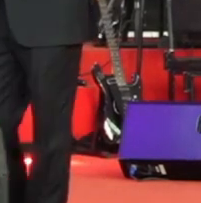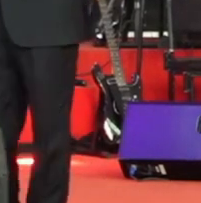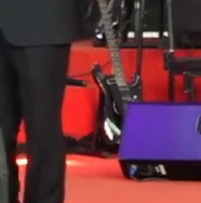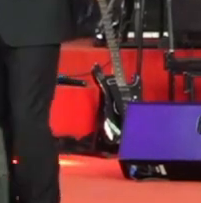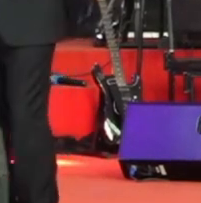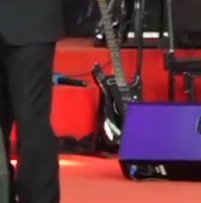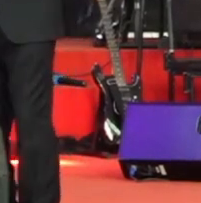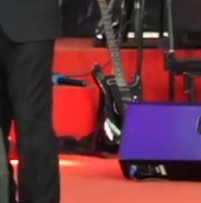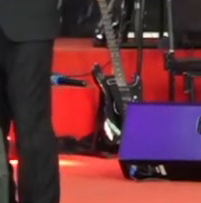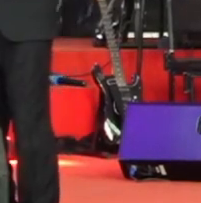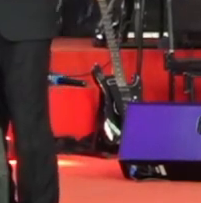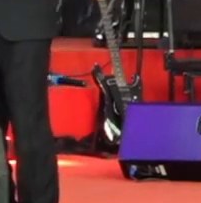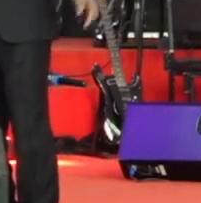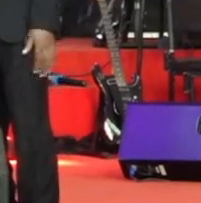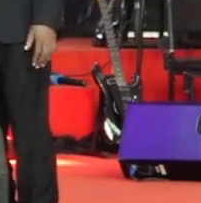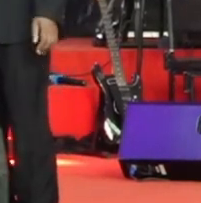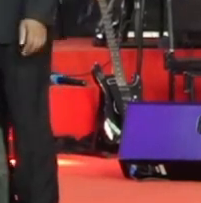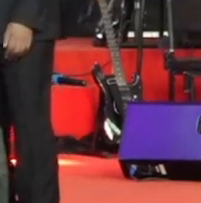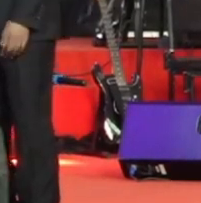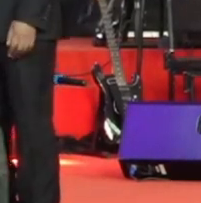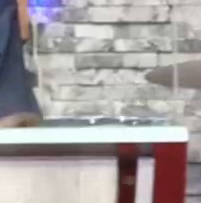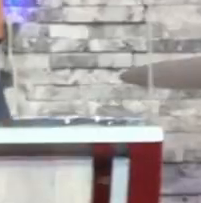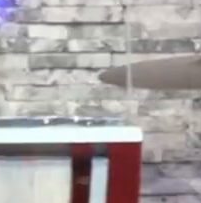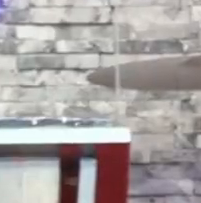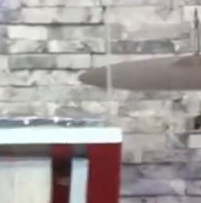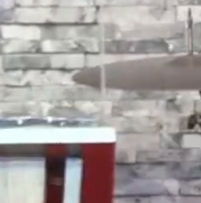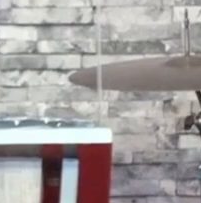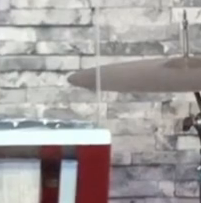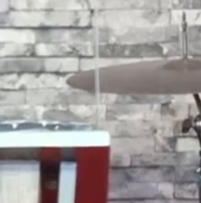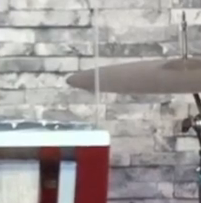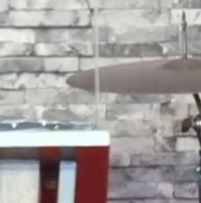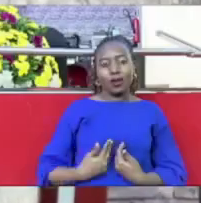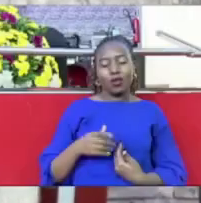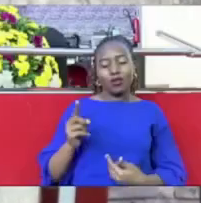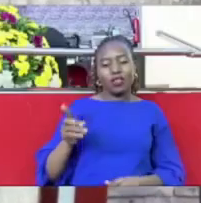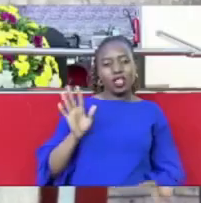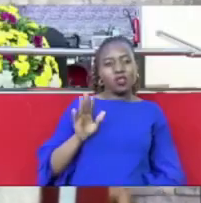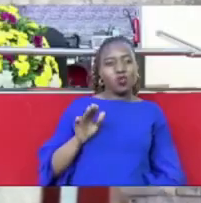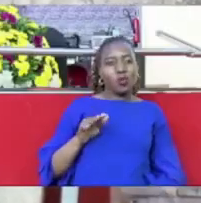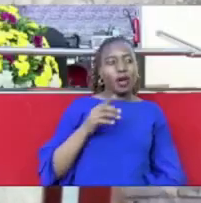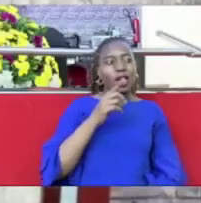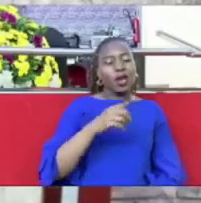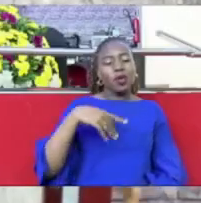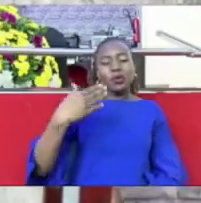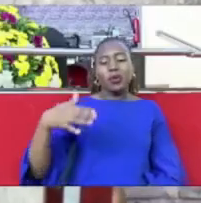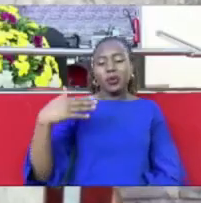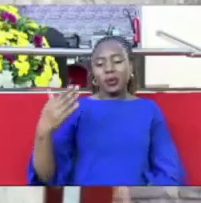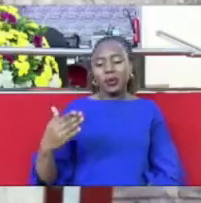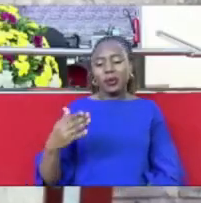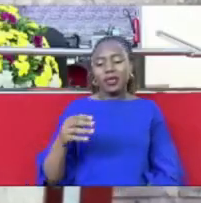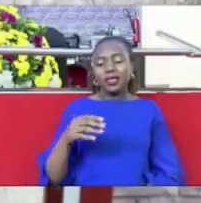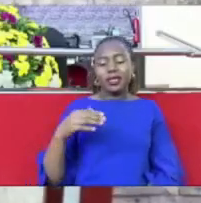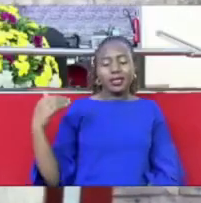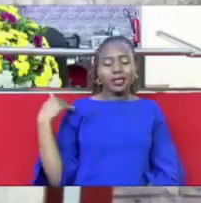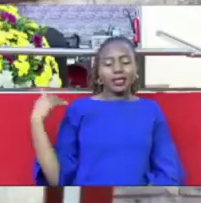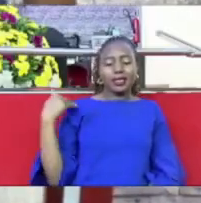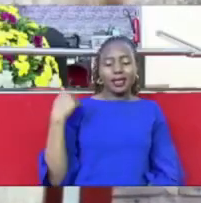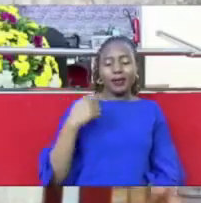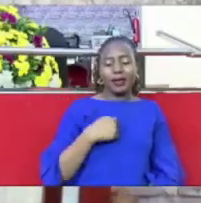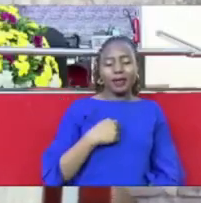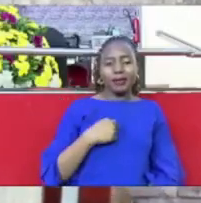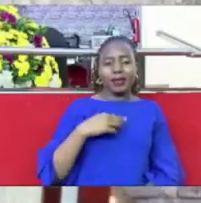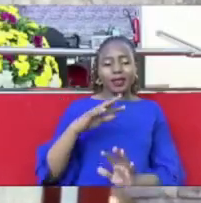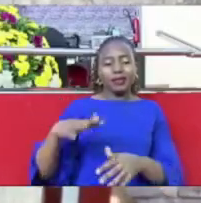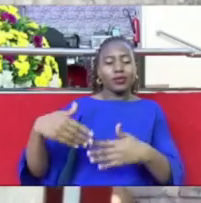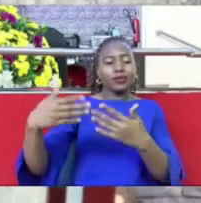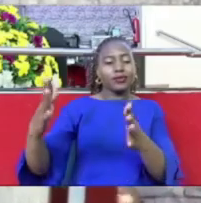Ati, "Ah, umenichosha. Kwani utakuwa unanisumbua sumbua unanipigia makelele kila siku? Pokea,